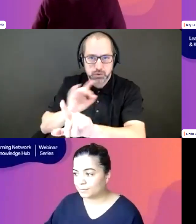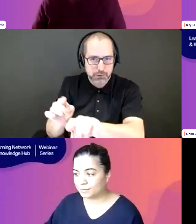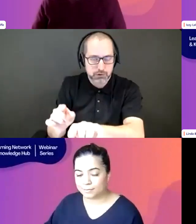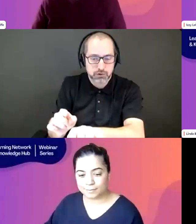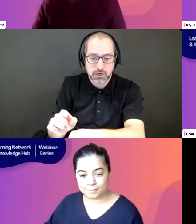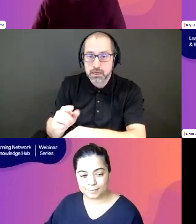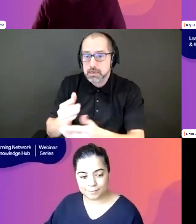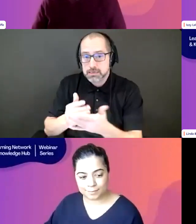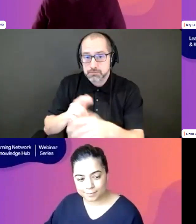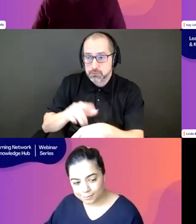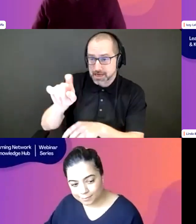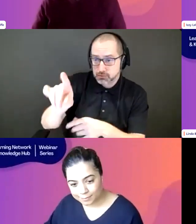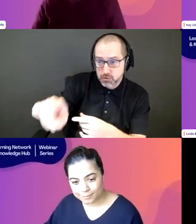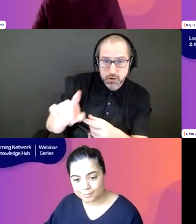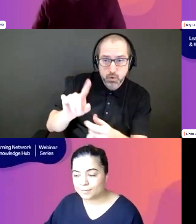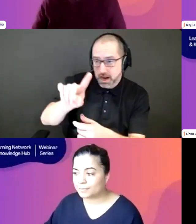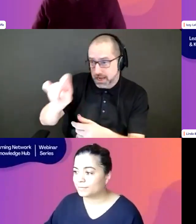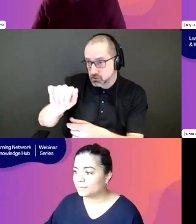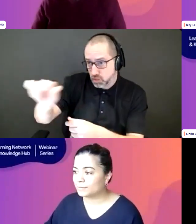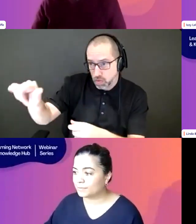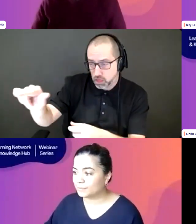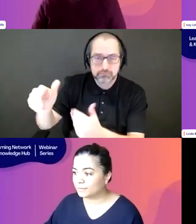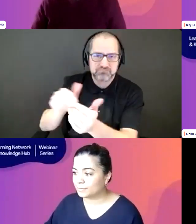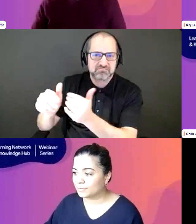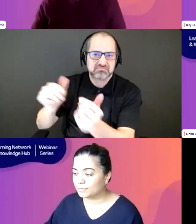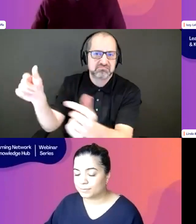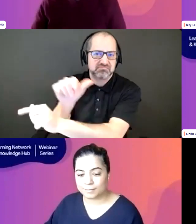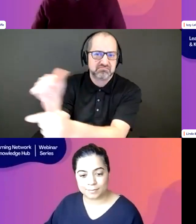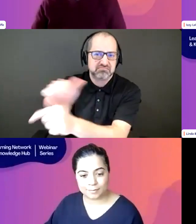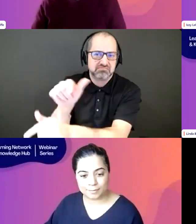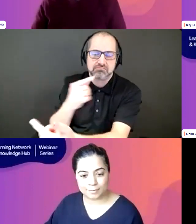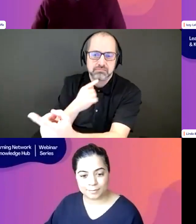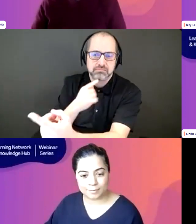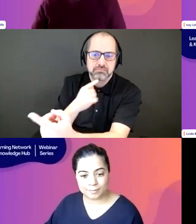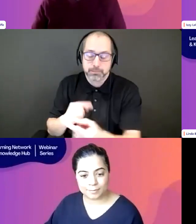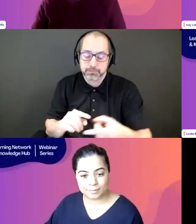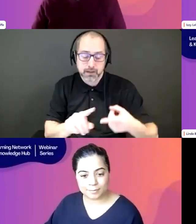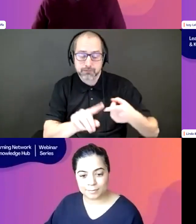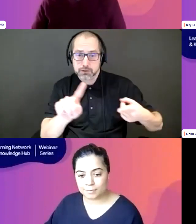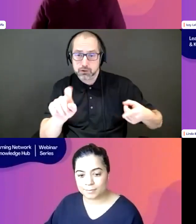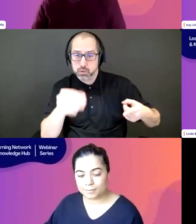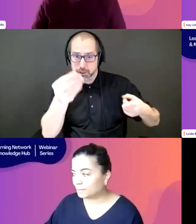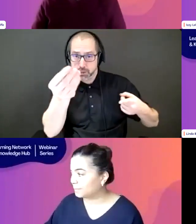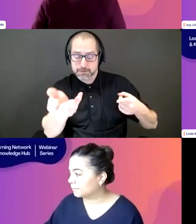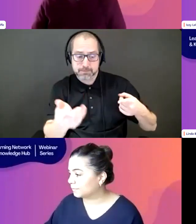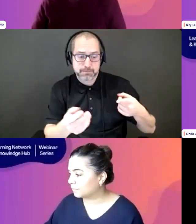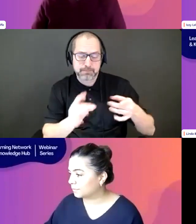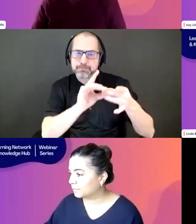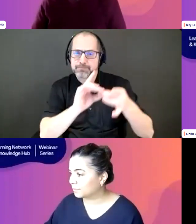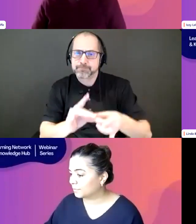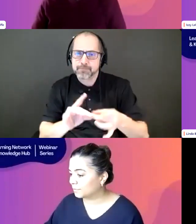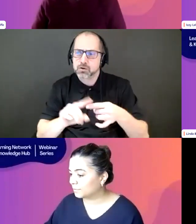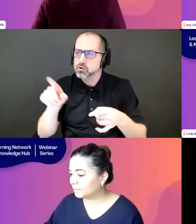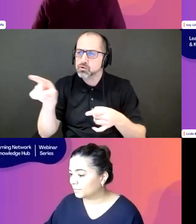si l'une d'entre vous préfère le faire et parfois on va vous demander à chacune d'entre vous de le faire d'abord première